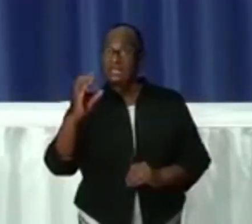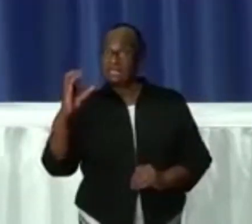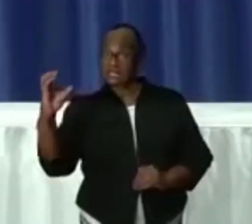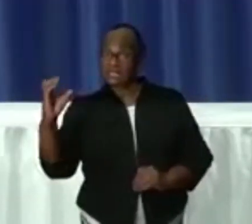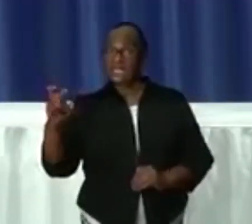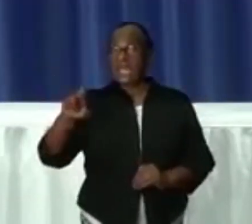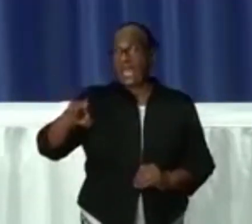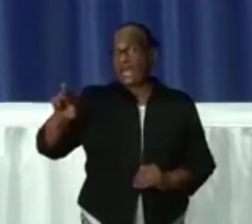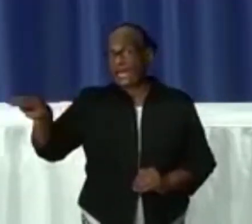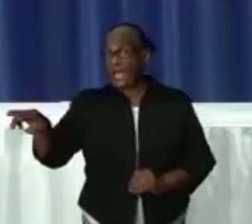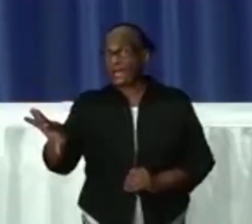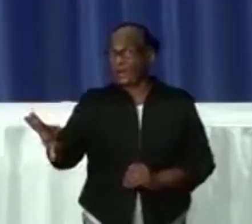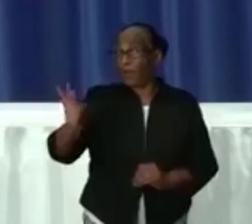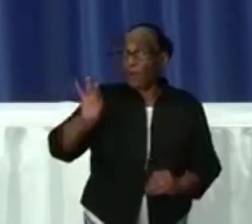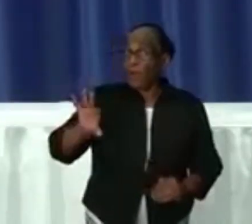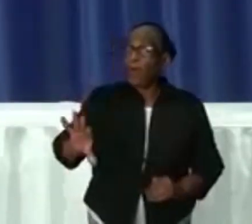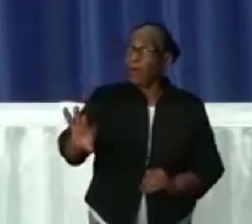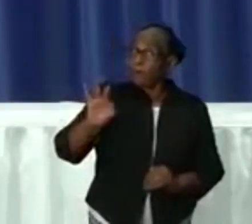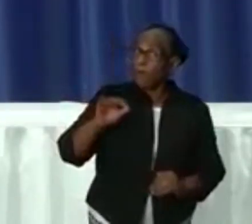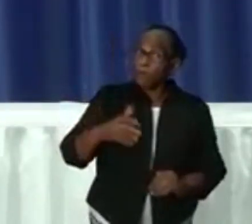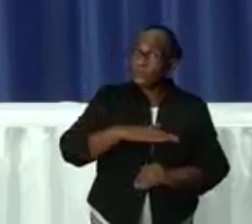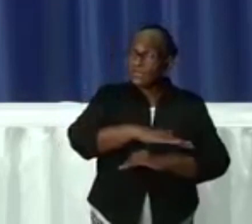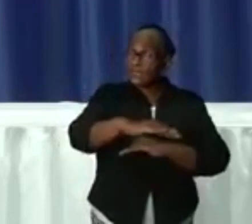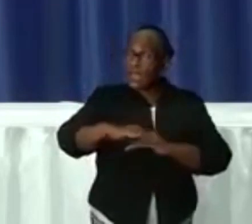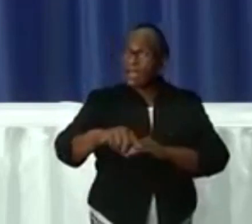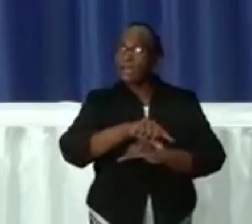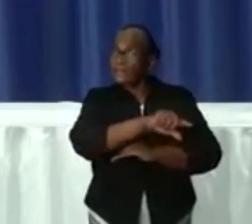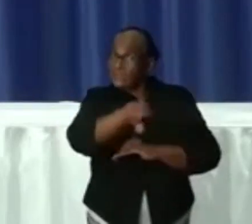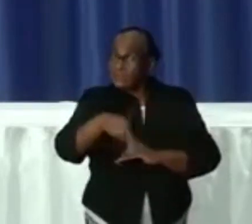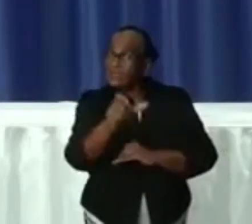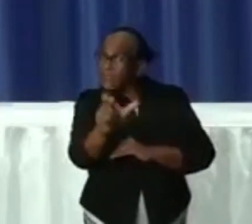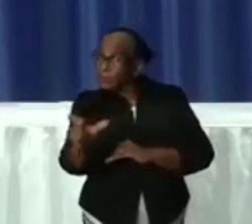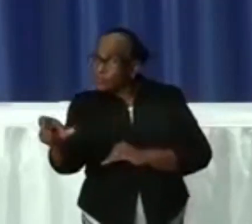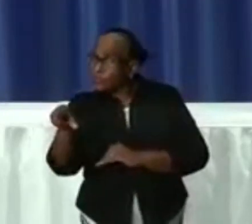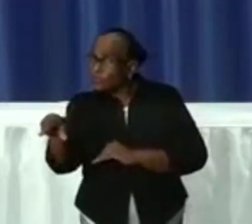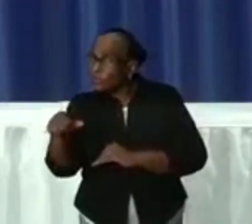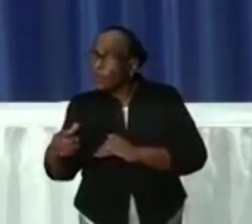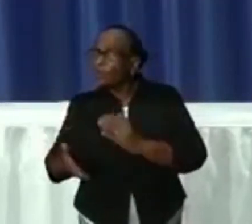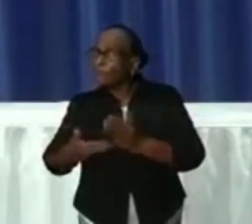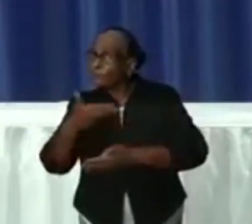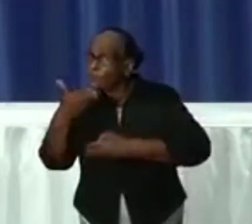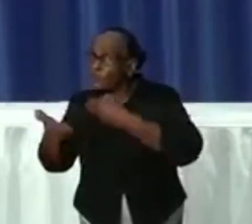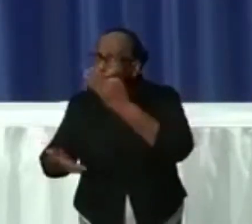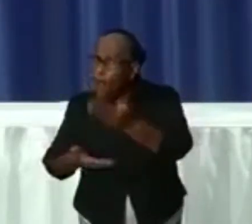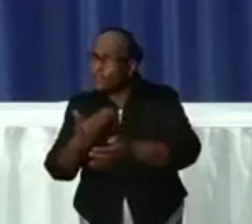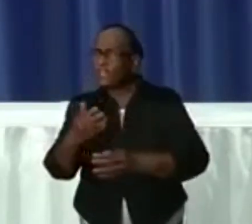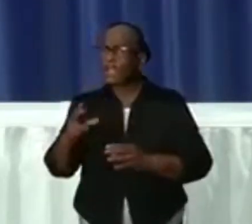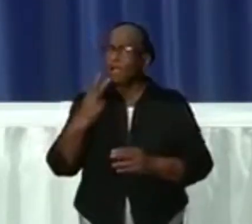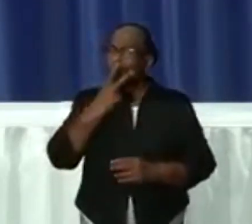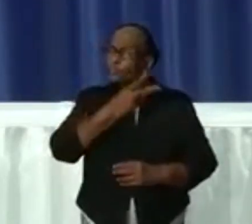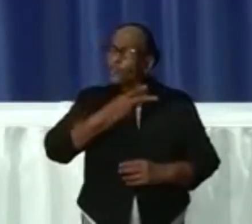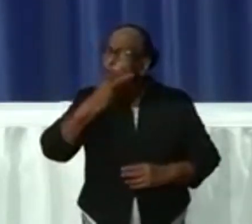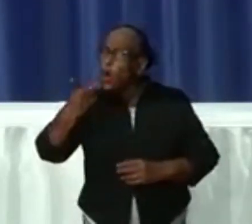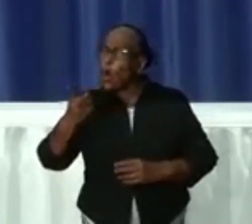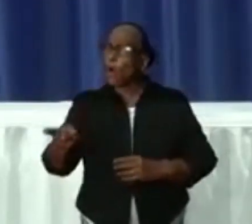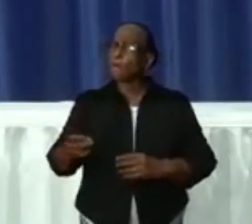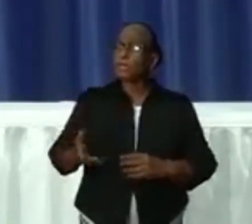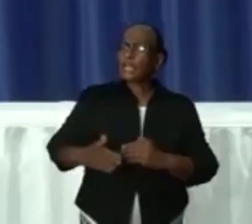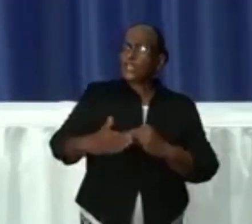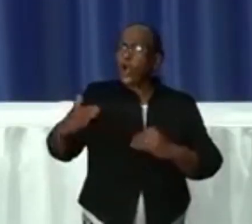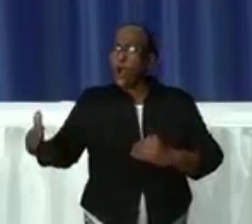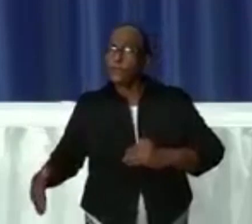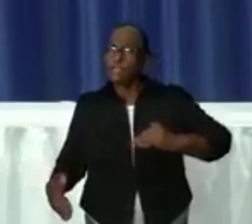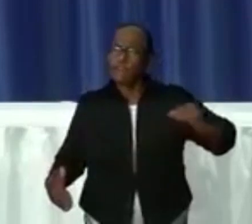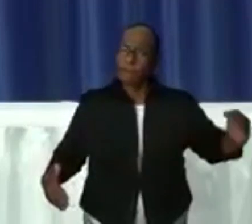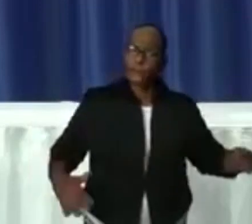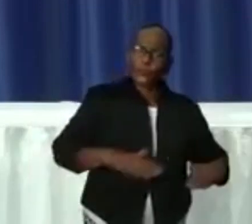mannen zijn landelijk ergens in het land. Draag een steentje bij, maak de mensen in uw omgeving duidelijk